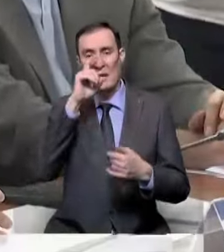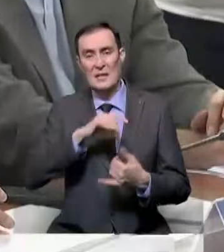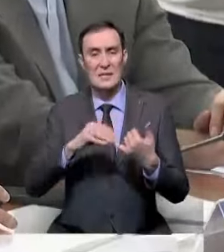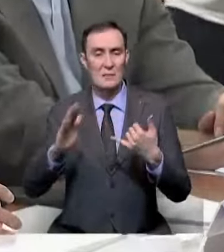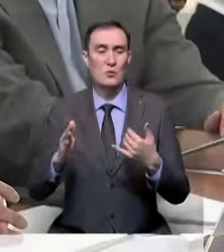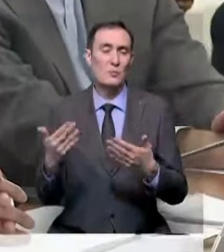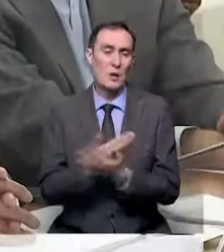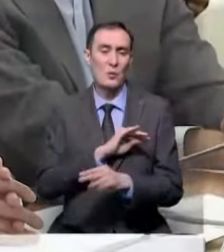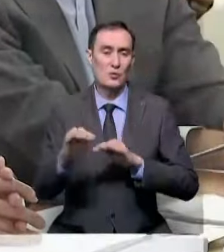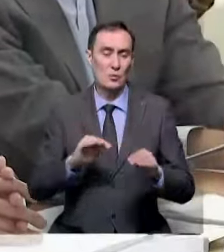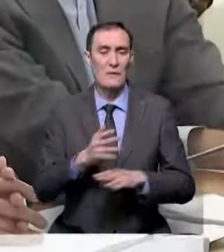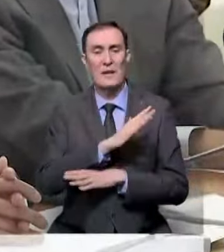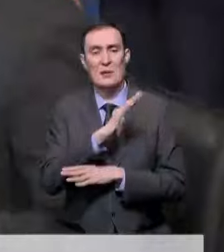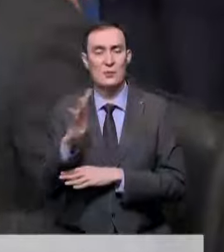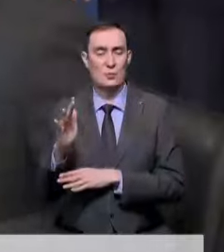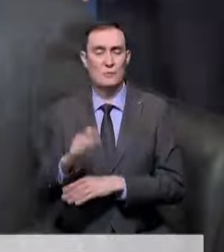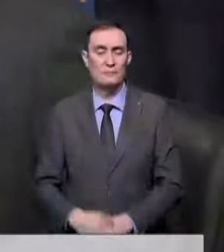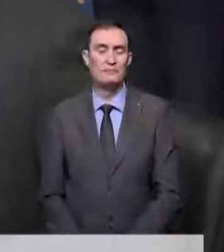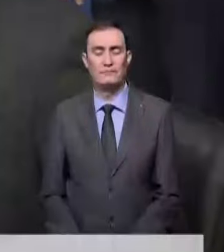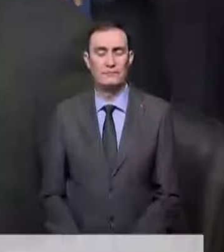будут переустроены в лесную экосистему.